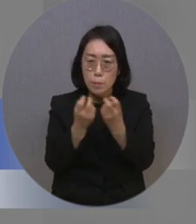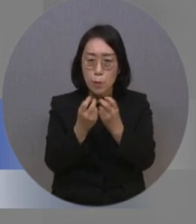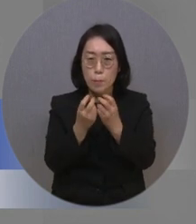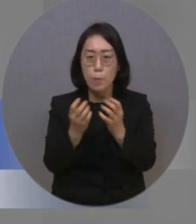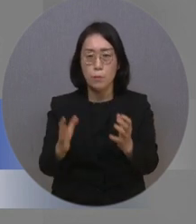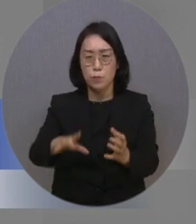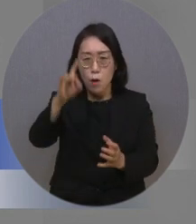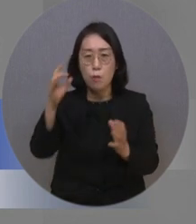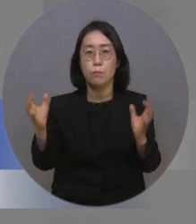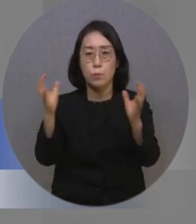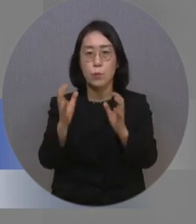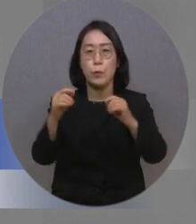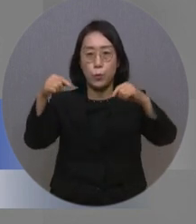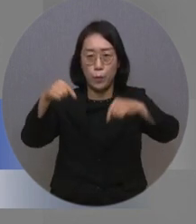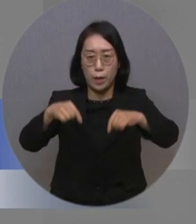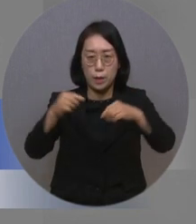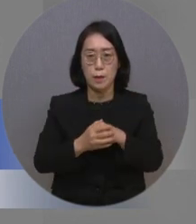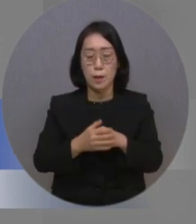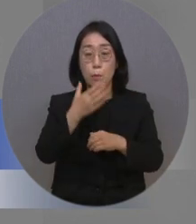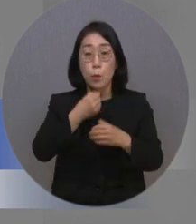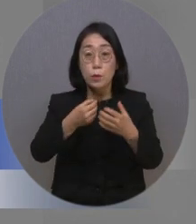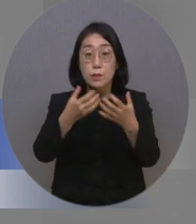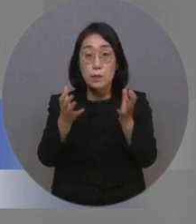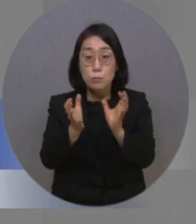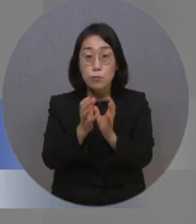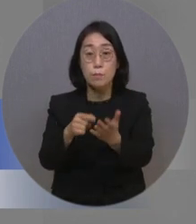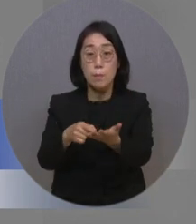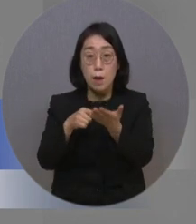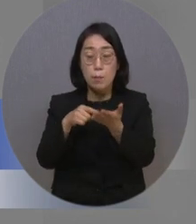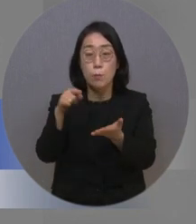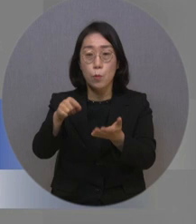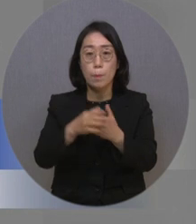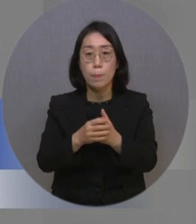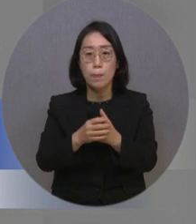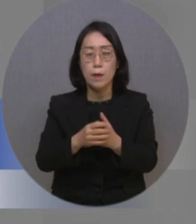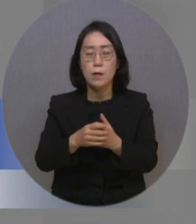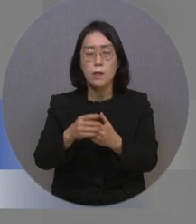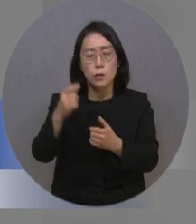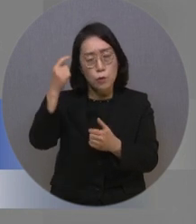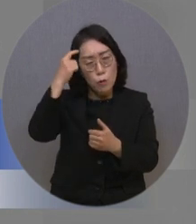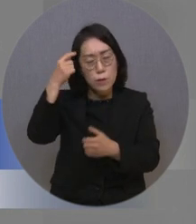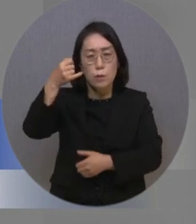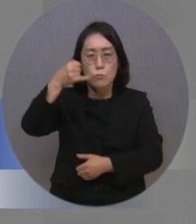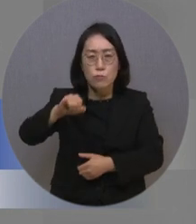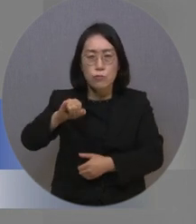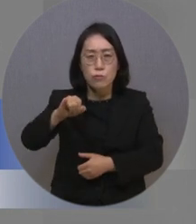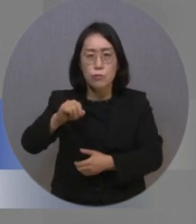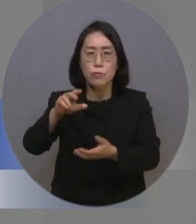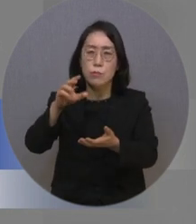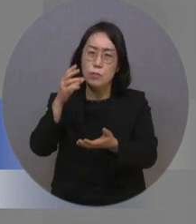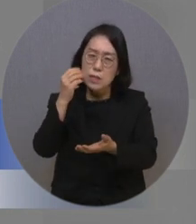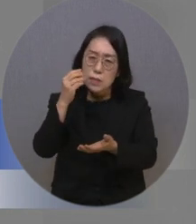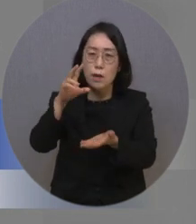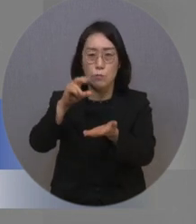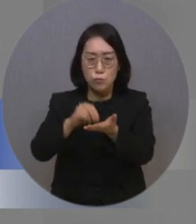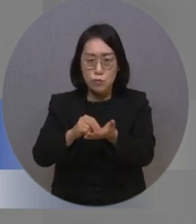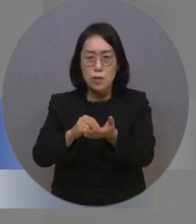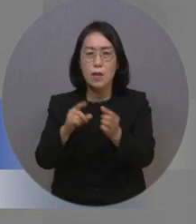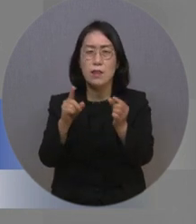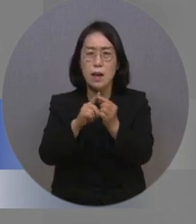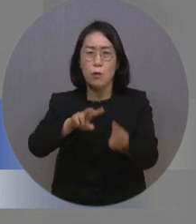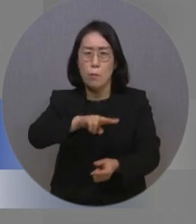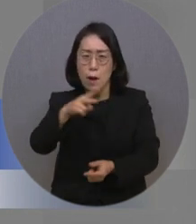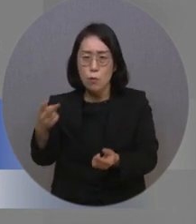첫 회의를 개최했습니다 복지부에 따르면 치매는 정신이상을 뜻하는 라틴어 디멘티아를